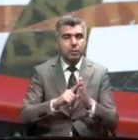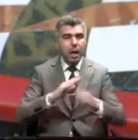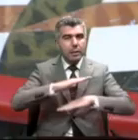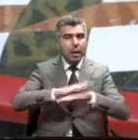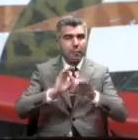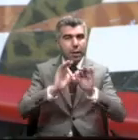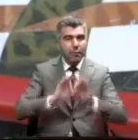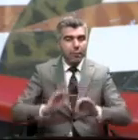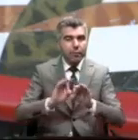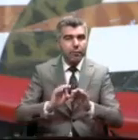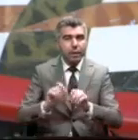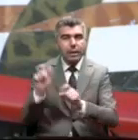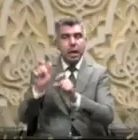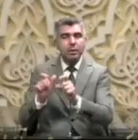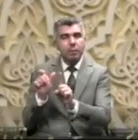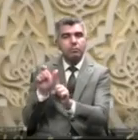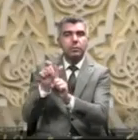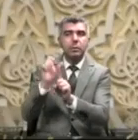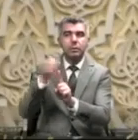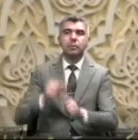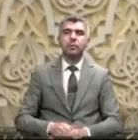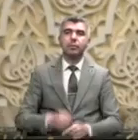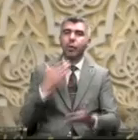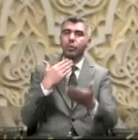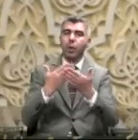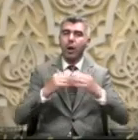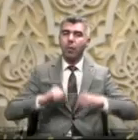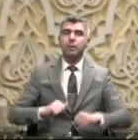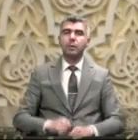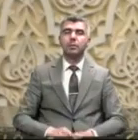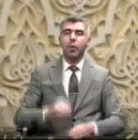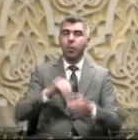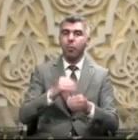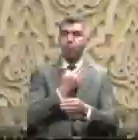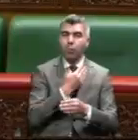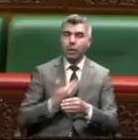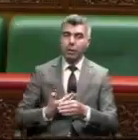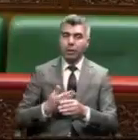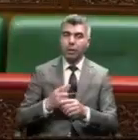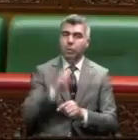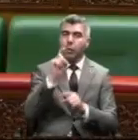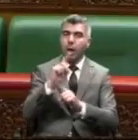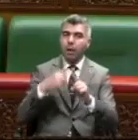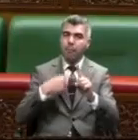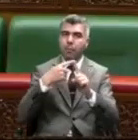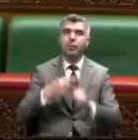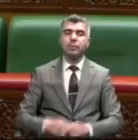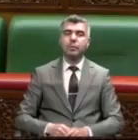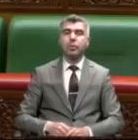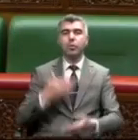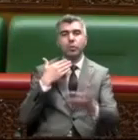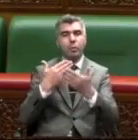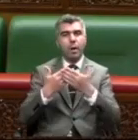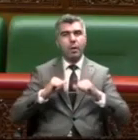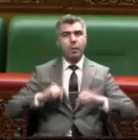والمستهلك يكون محمي ان شاء الله شكرا سيد الوزير الكلمه السيد المستشار في اطار تقيم شكرا السيد الوزير انا